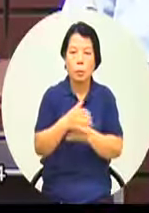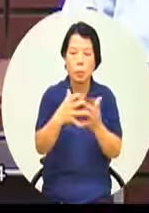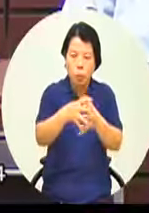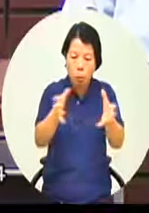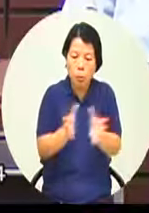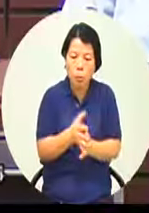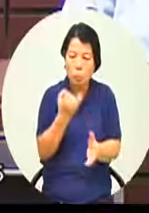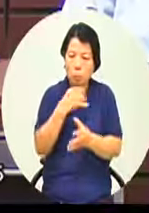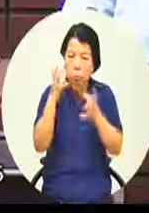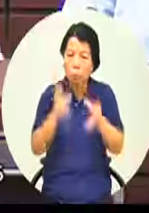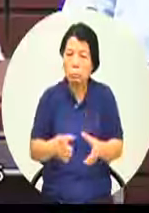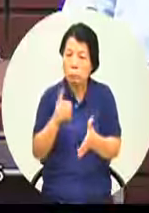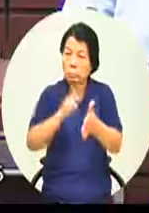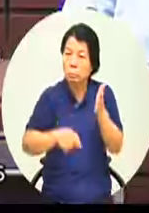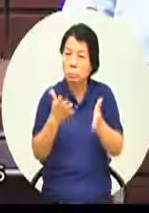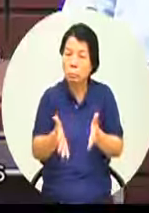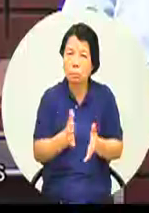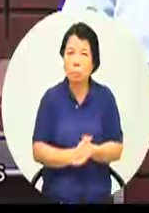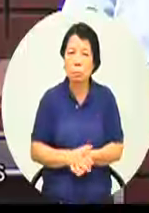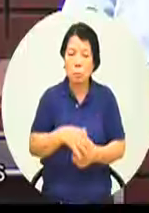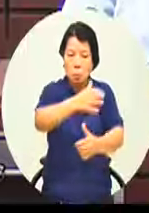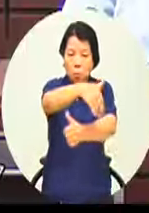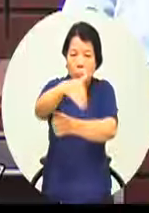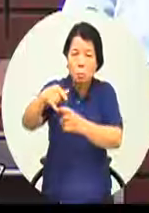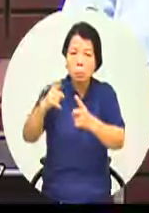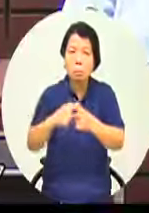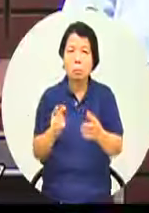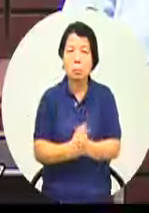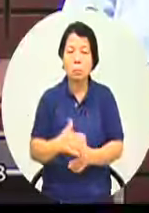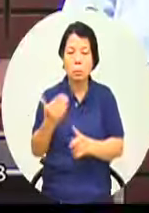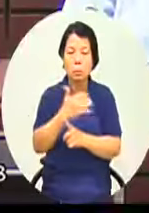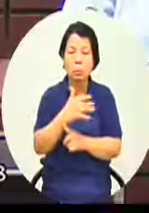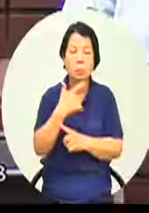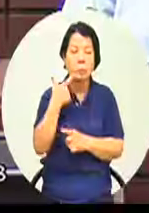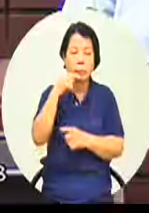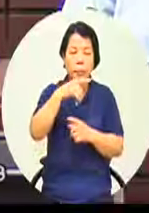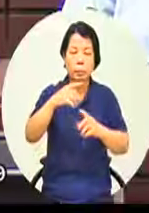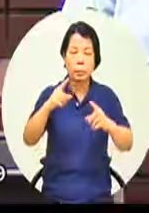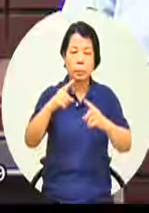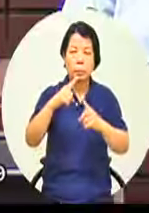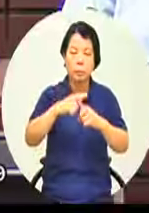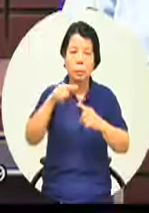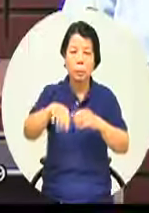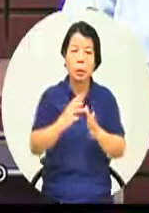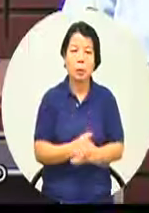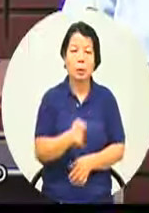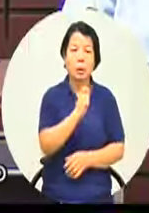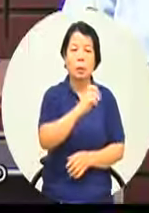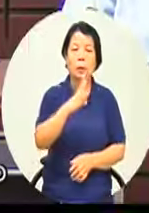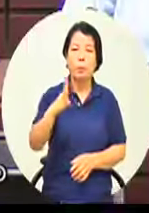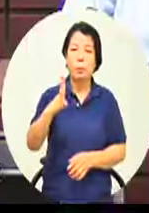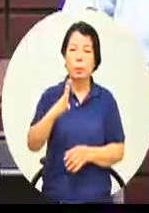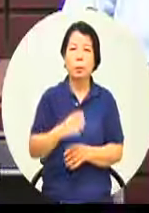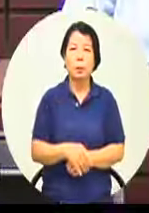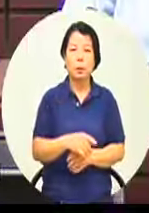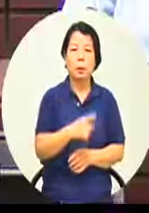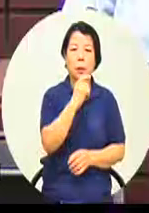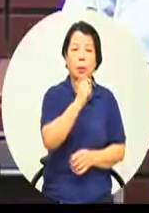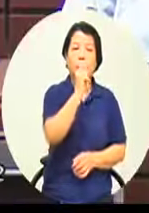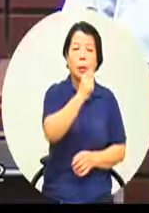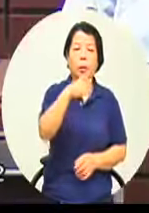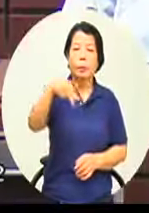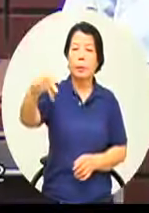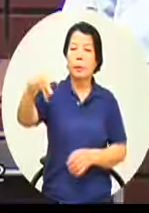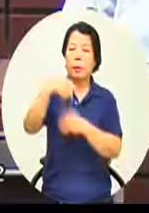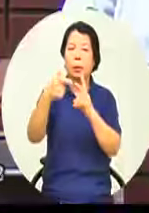吗？抓集人他是奇美的，所以说我们应该是借着说 APP 跟学校合作来这样子啊，